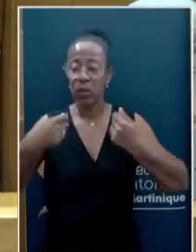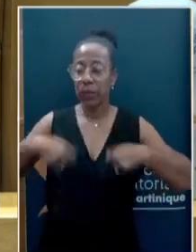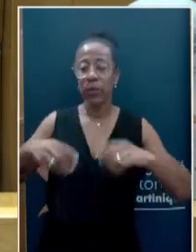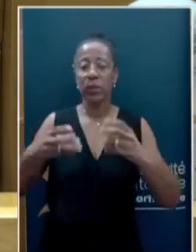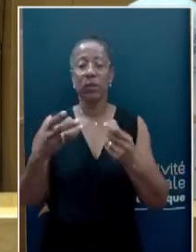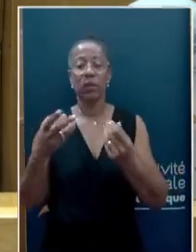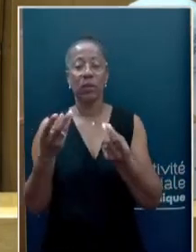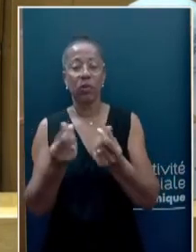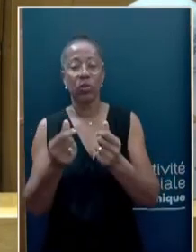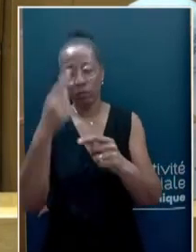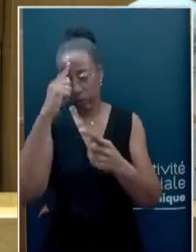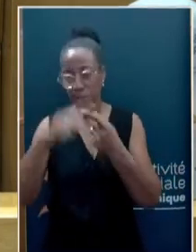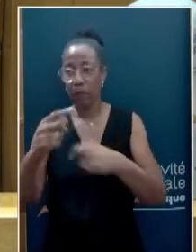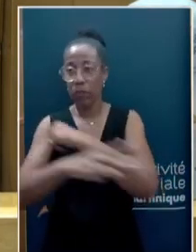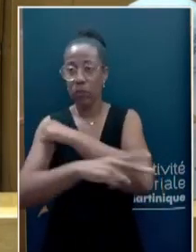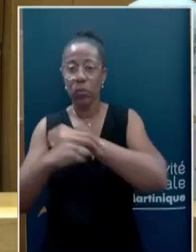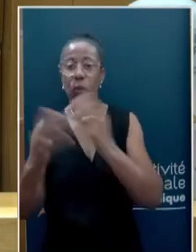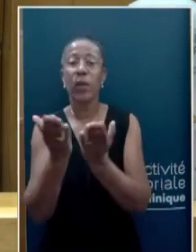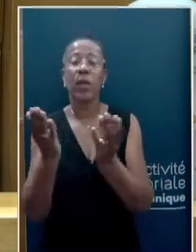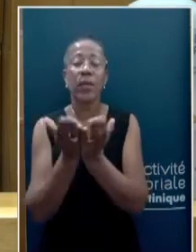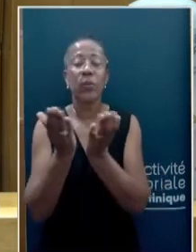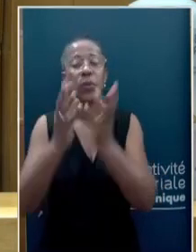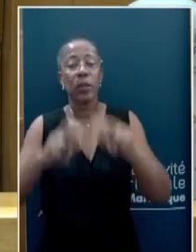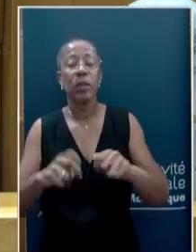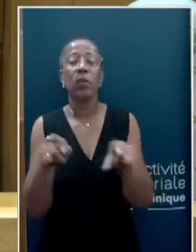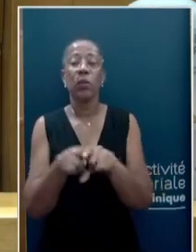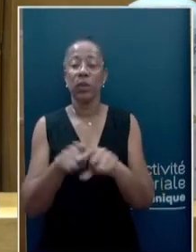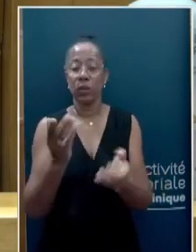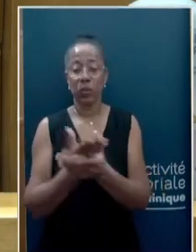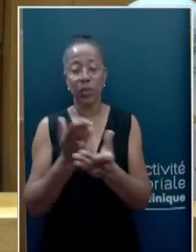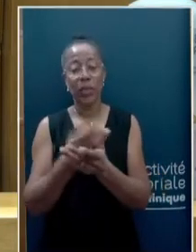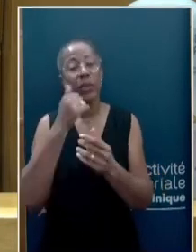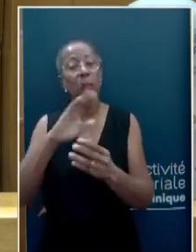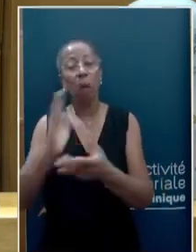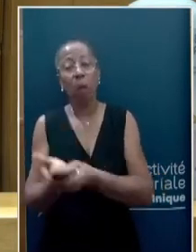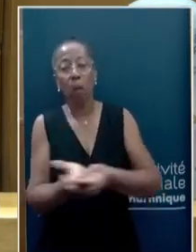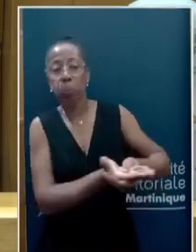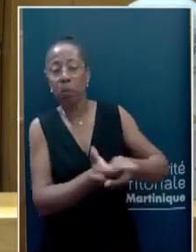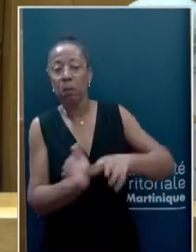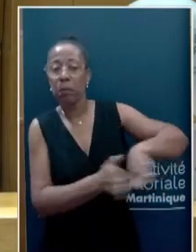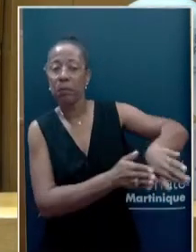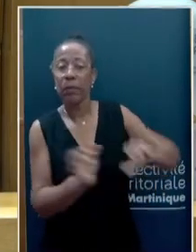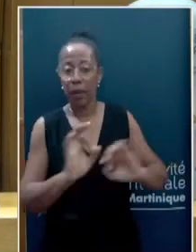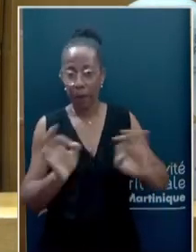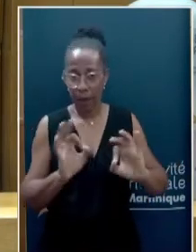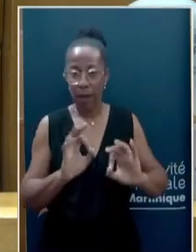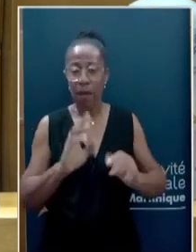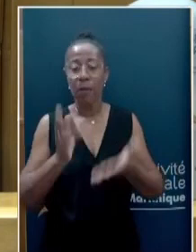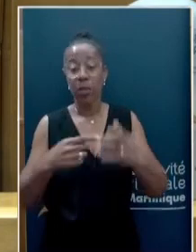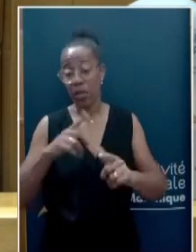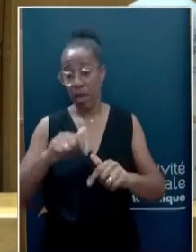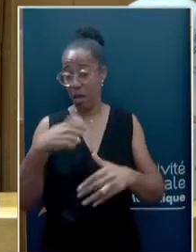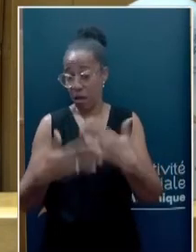d'études là-dessus, et le dossier, s'il n'avait pas été arrêté, peut-être serait en phase de dossier de